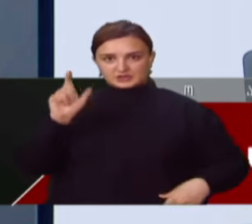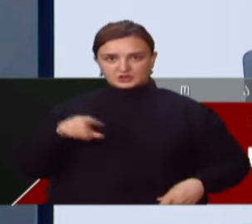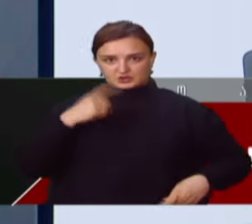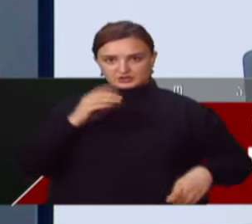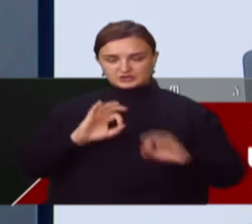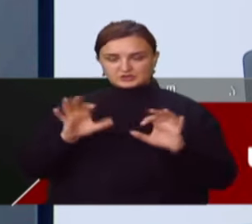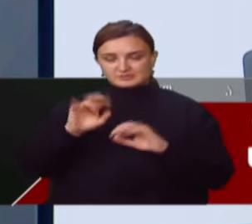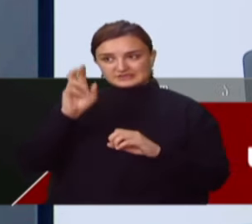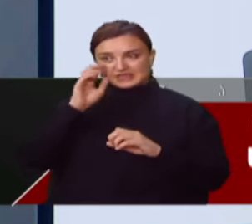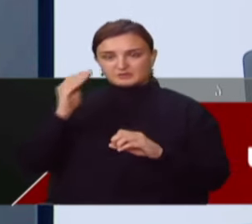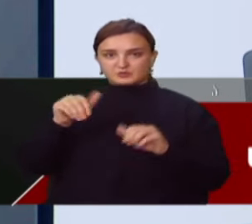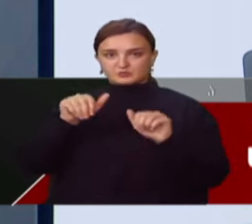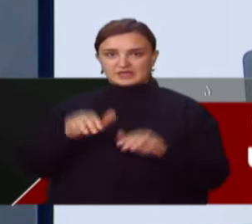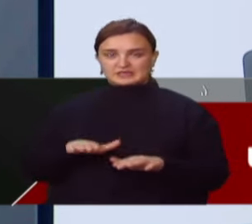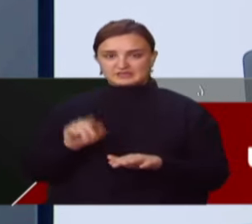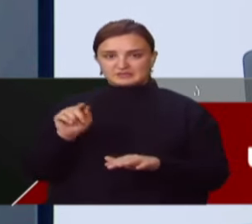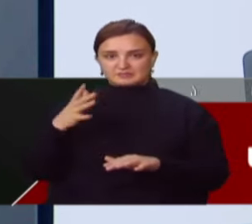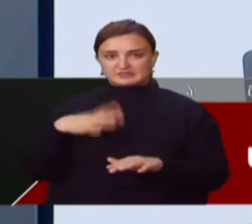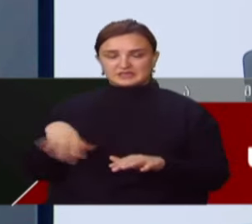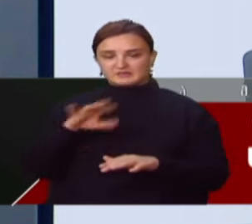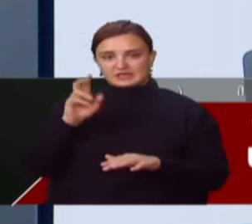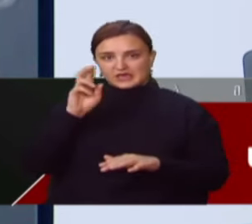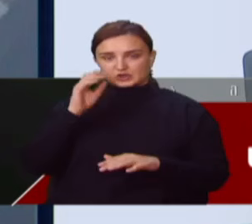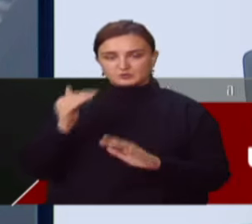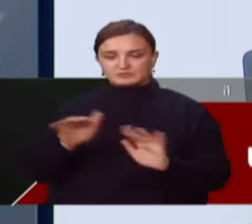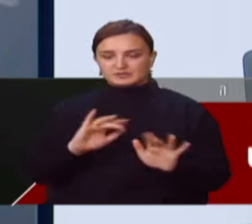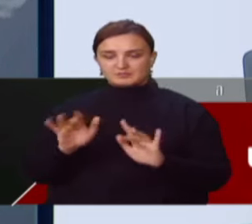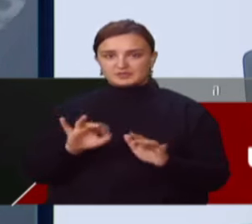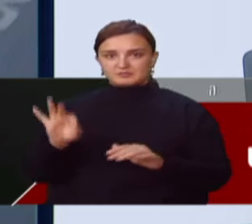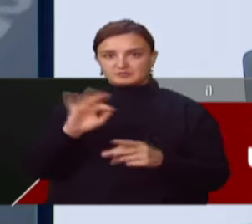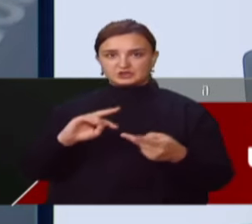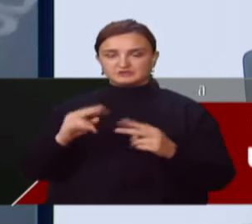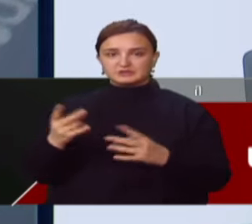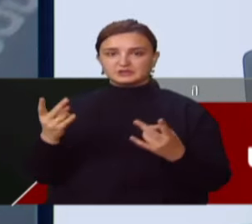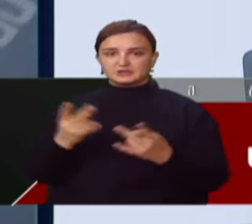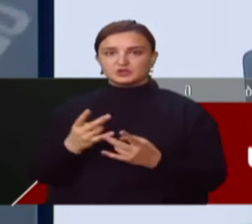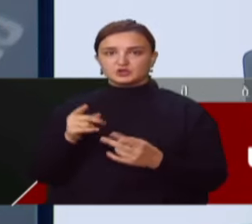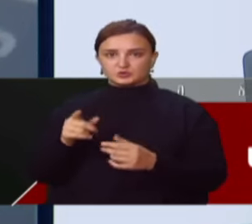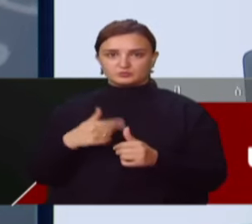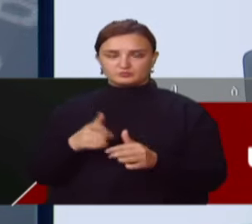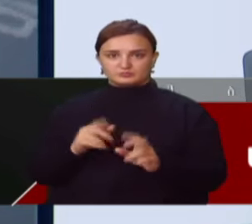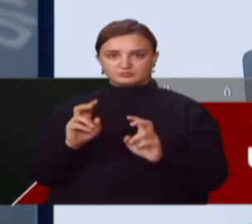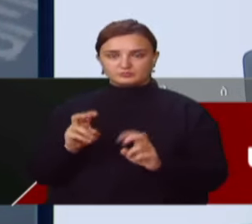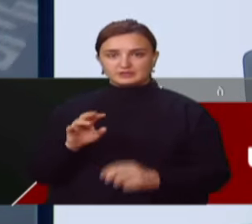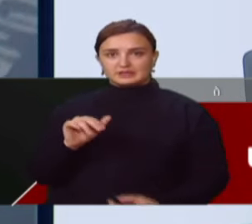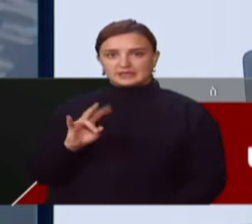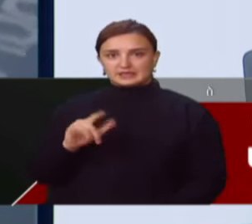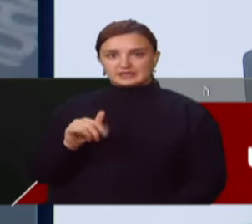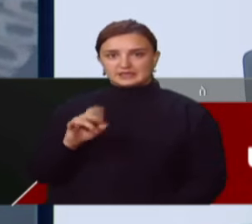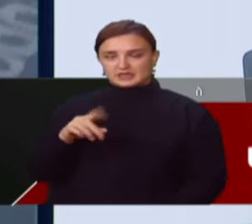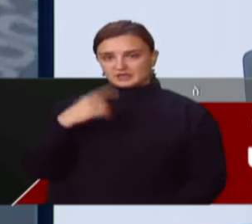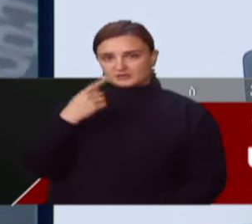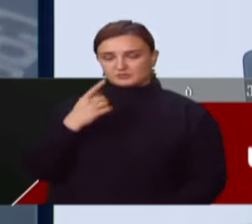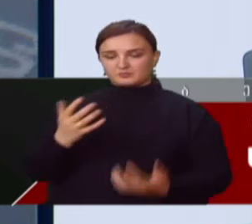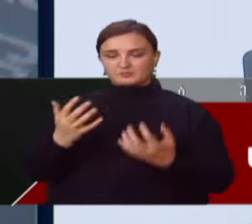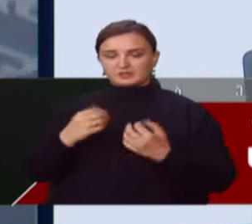და სახელმწიფო დეპარტამენტის გადაწყვეტილებას საქართველოს ხელისუფლების ქმედებების შესაცვლელად საჭირო ხელსაწყო უწოდა. რობინ დანიგანი ცალსახად აცხადებს,